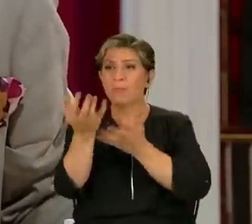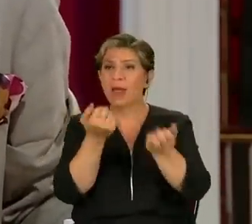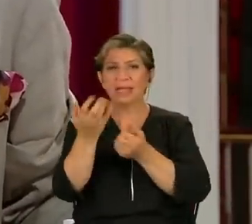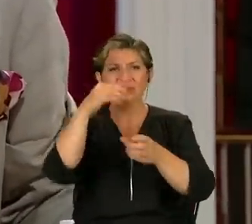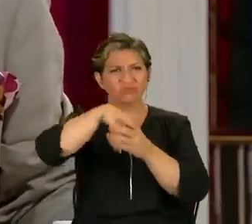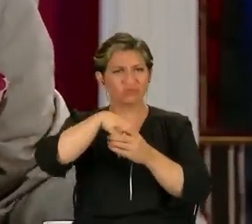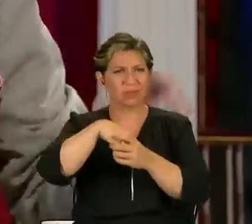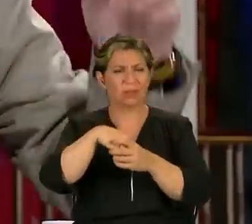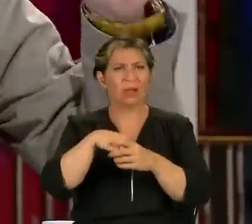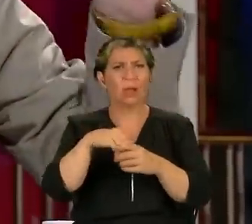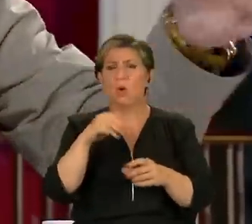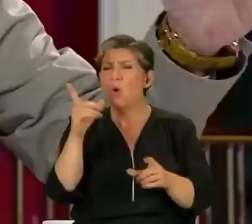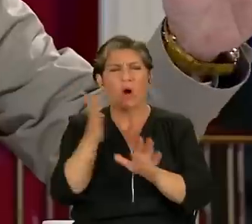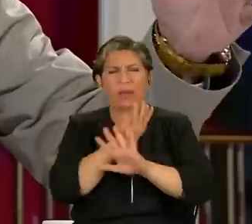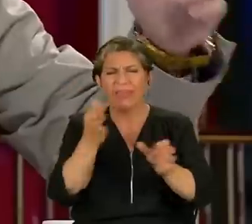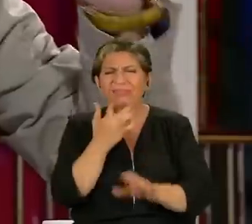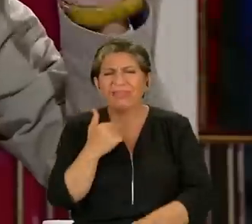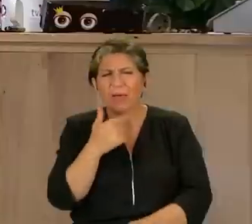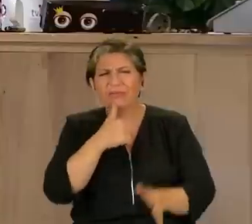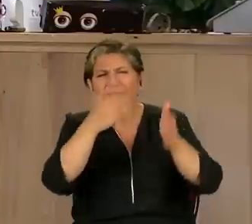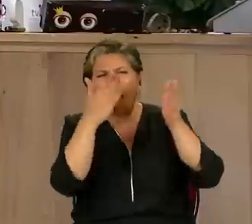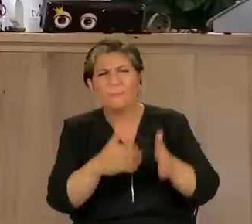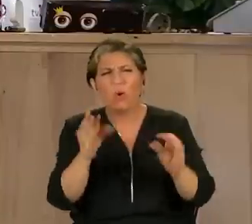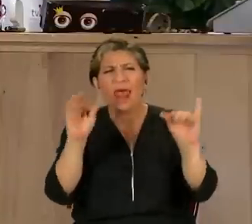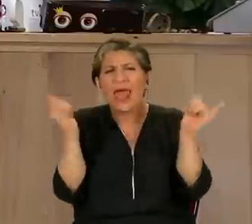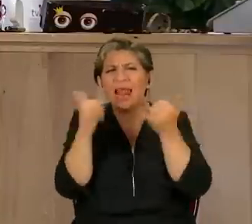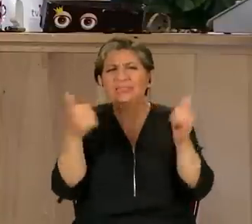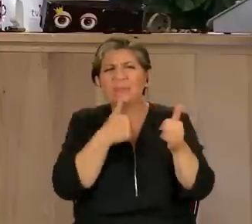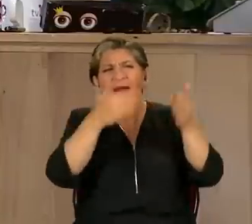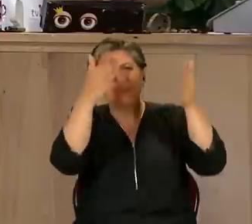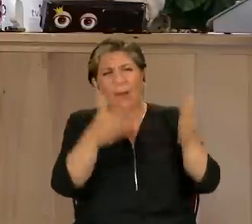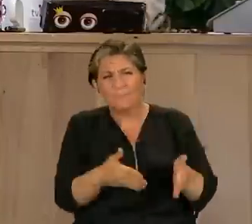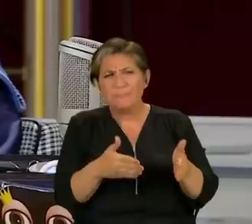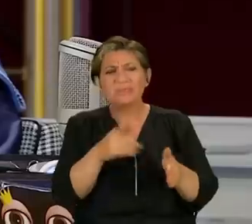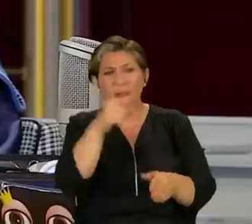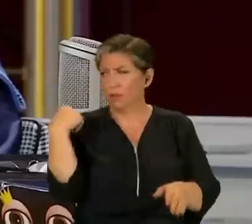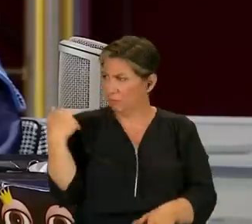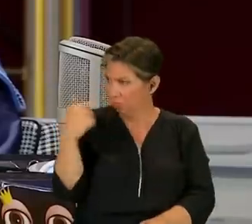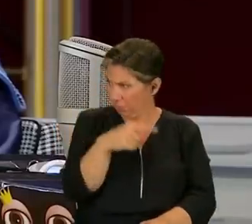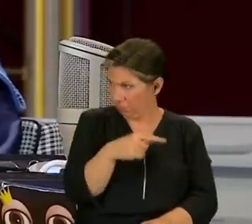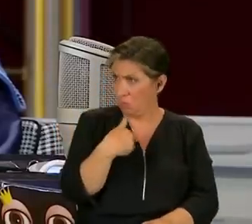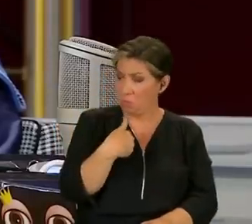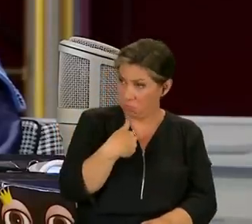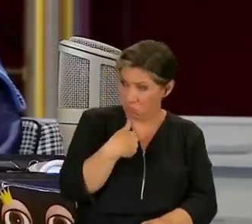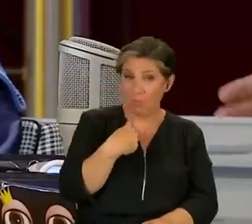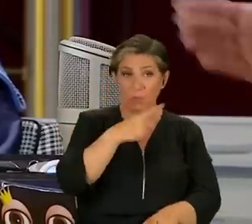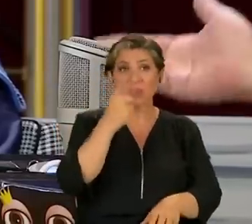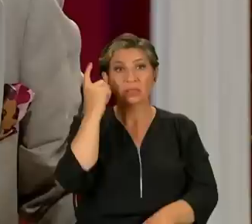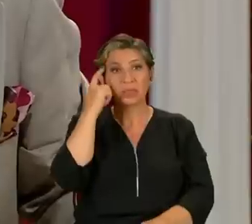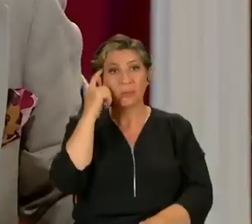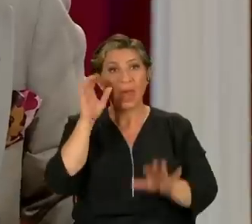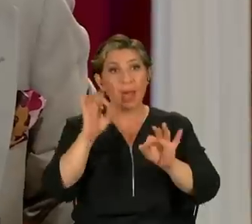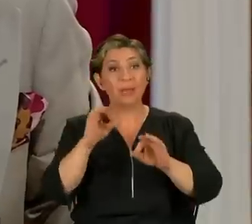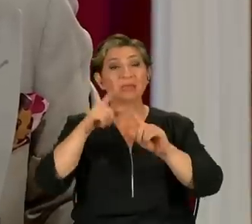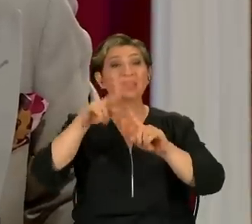Markette. Dedi ki o kadar tatlı bir adam ki, o kadar eğlenceli bir adam ki diye seni gösterdi o zaman. O zaman tanıdım. Galiba